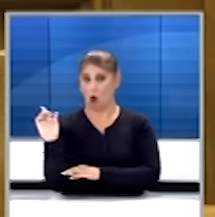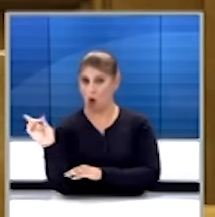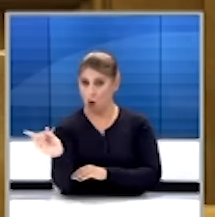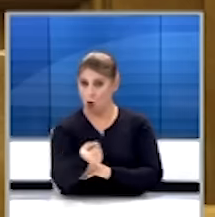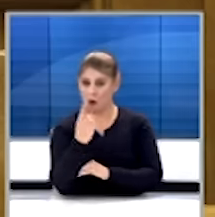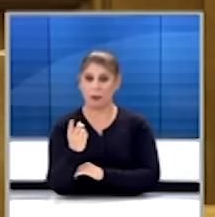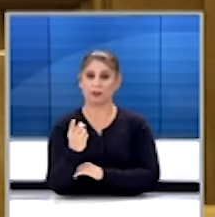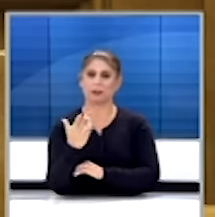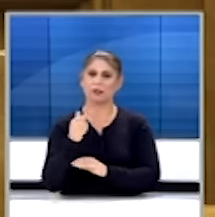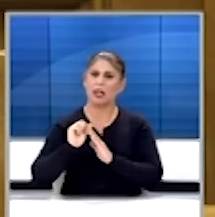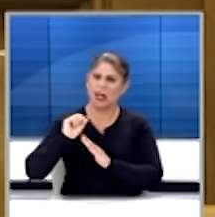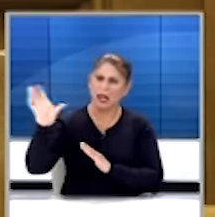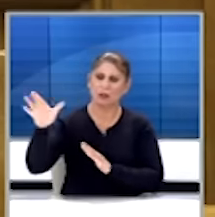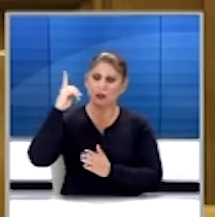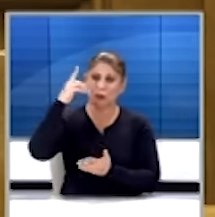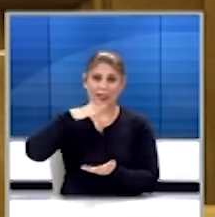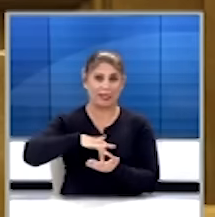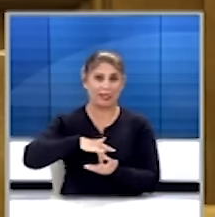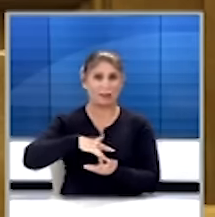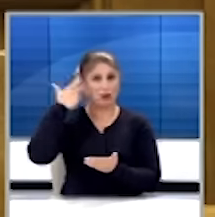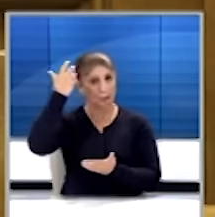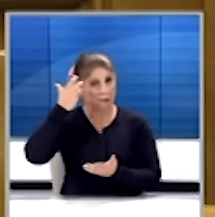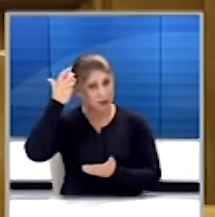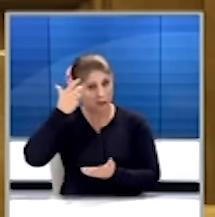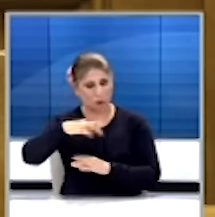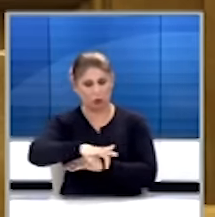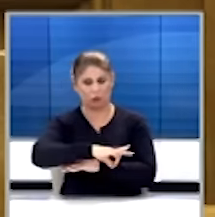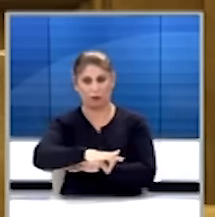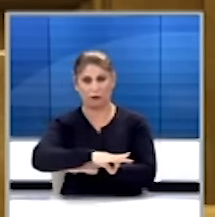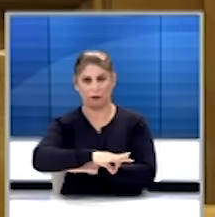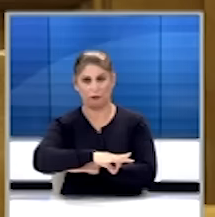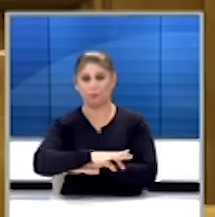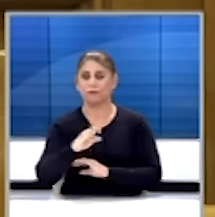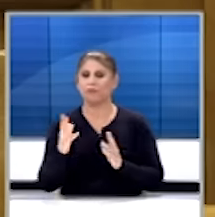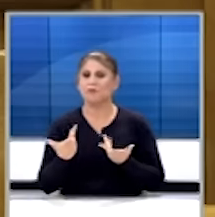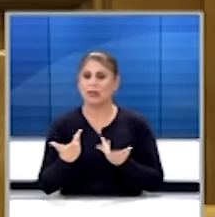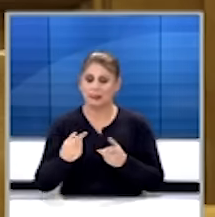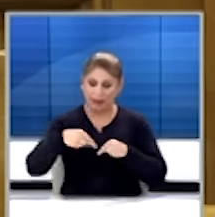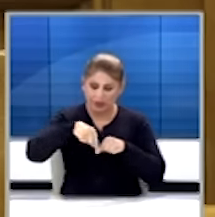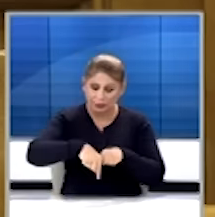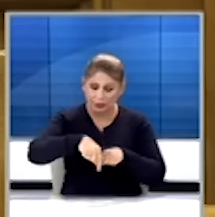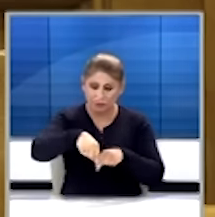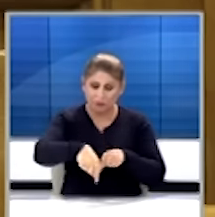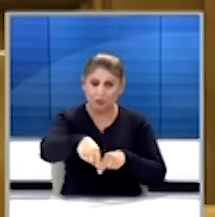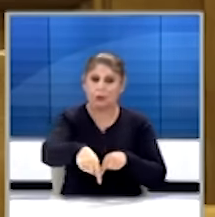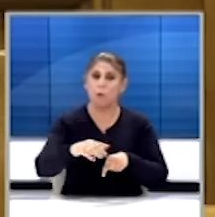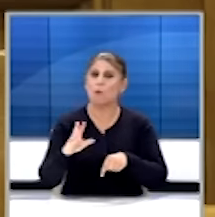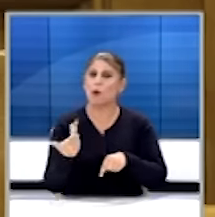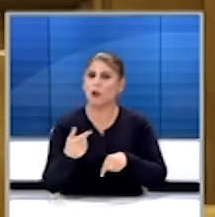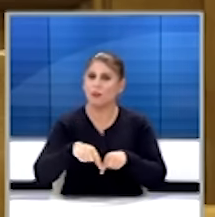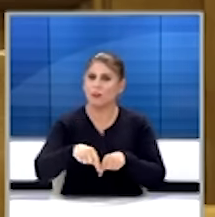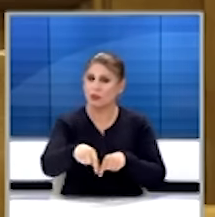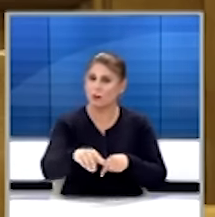όμως είναι έξω από ένα κεντρικό επιστημονικό σχέδιο για το τι θα φυτευτεί, πότε,